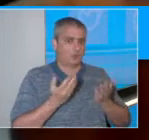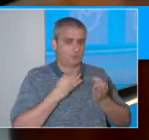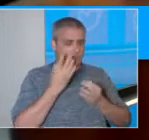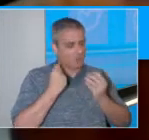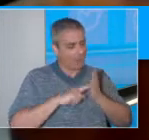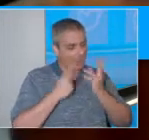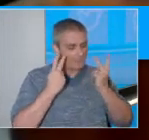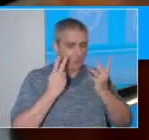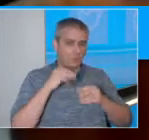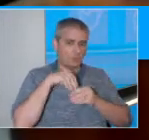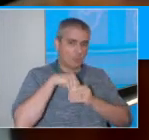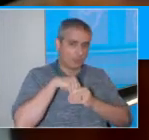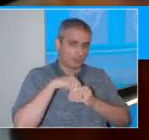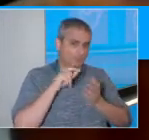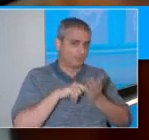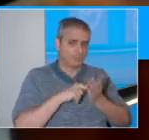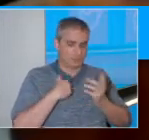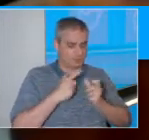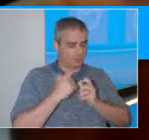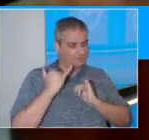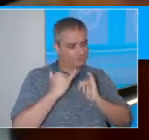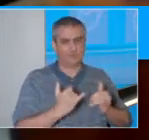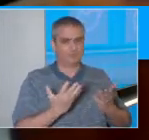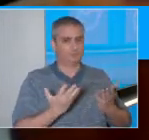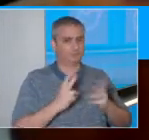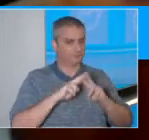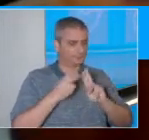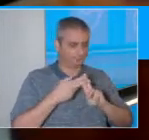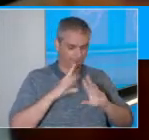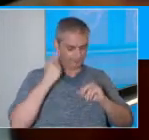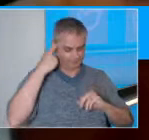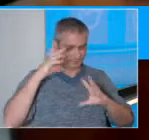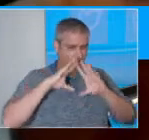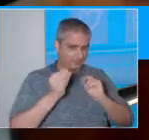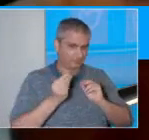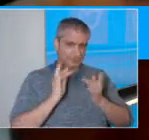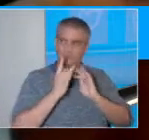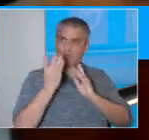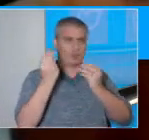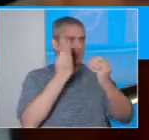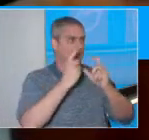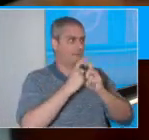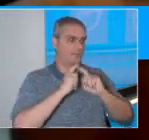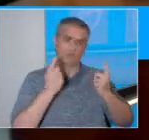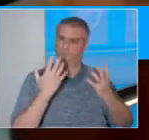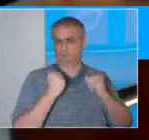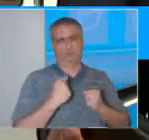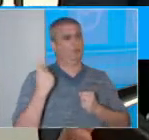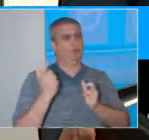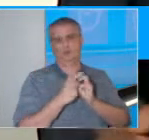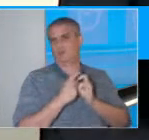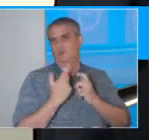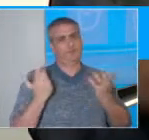על מהות ועל תוכן, כי בעצם אנחנו מפלגה שמביאה עולם אידיאולוגי שלם, בניגוד להרבה אחרות. זה בטוח, כל